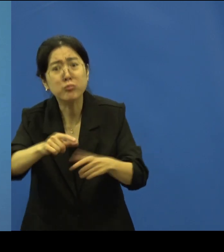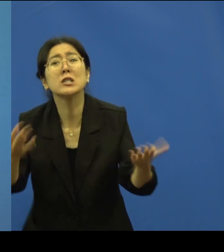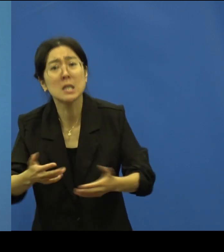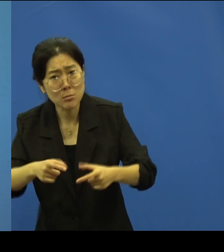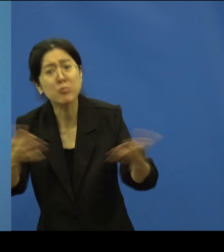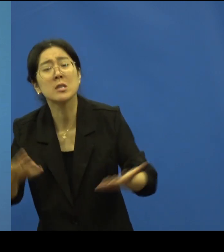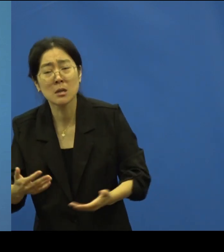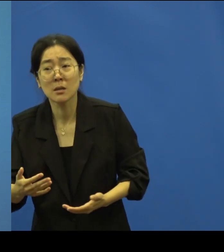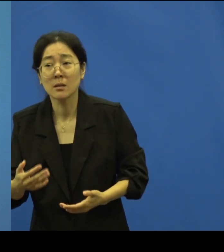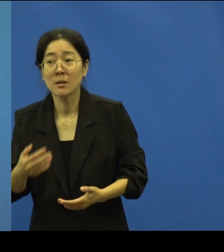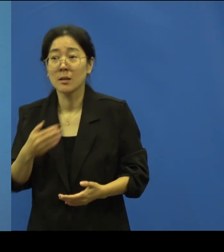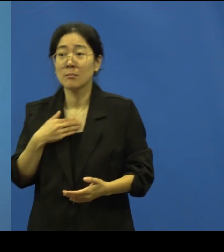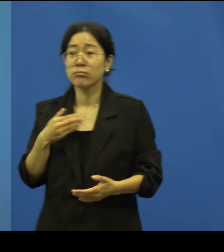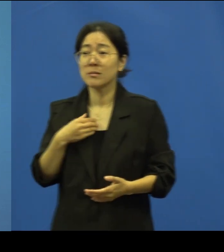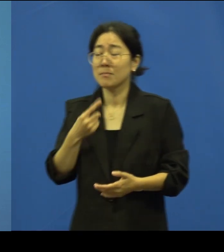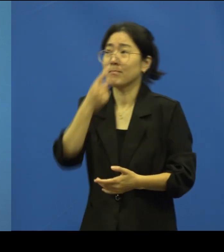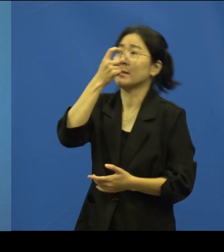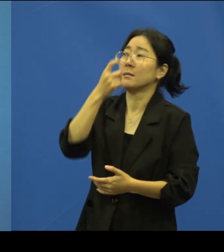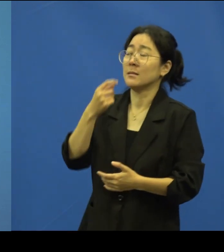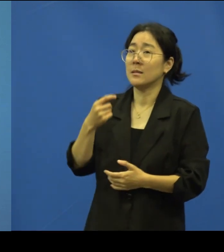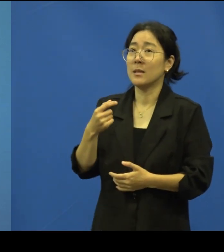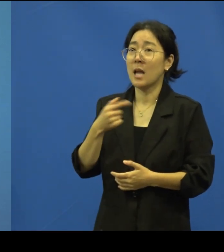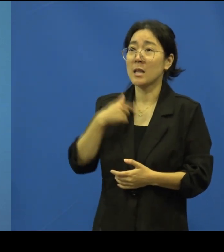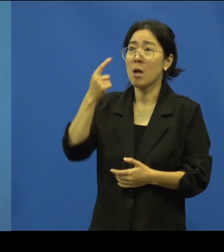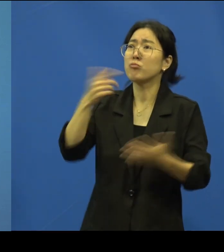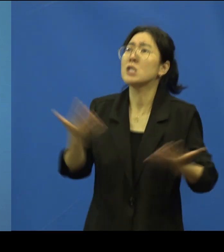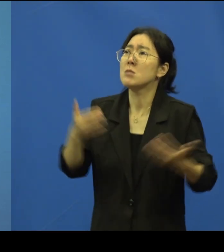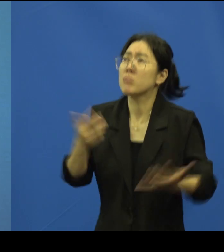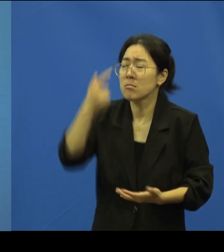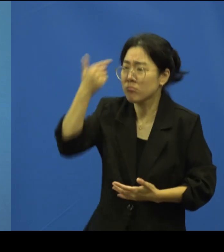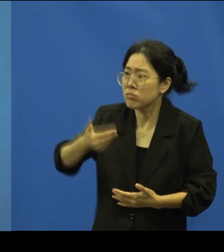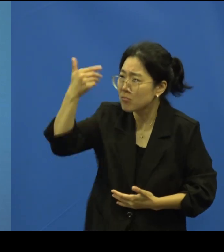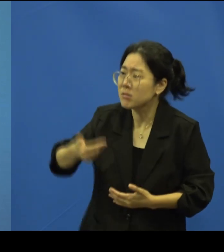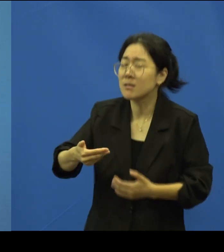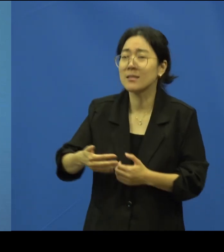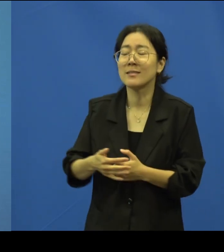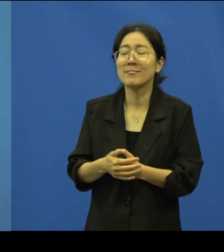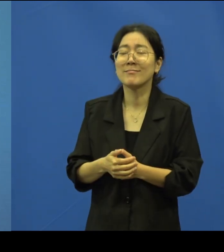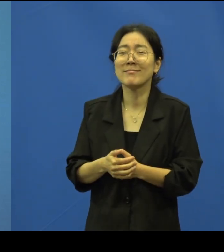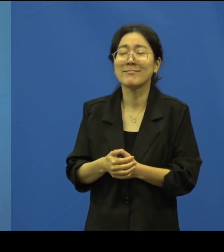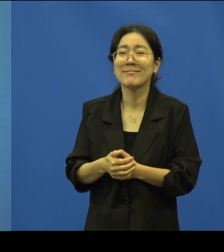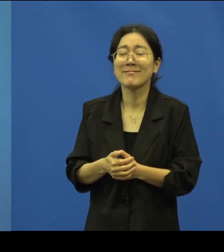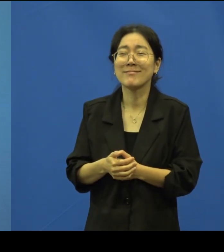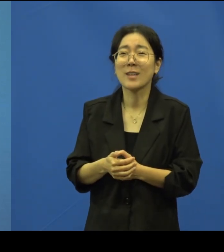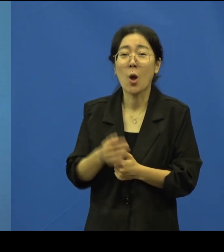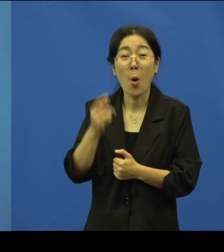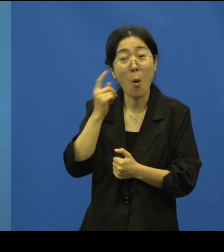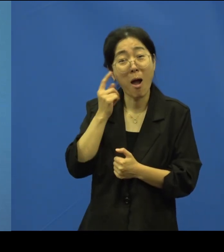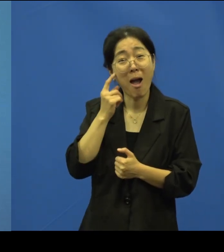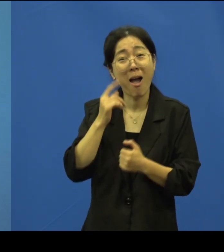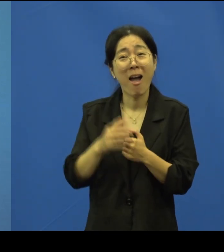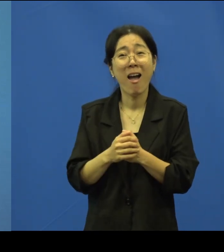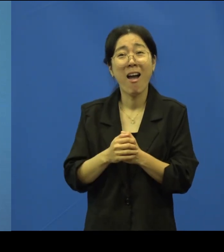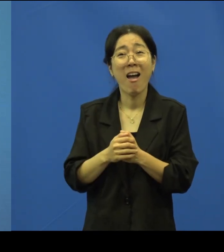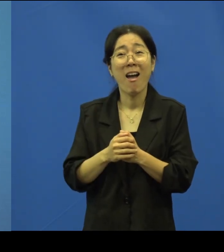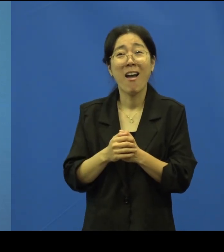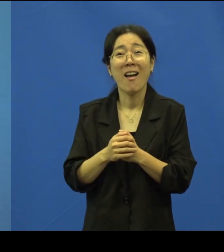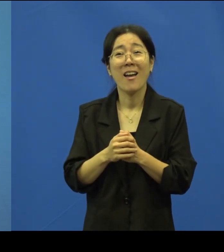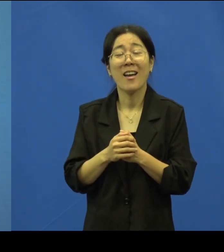새벽 기도만 나가면 전도사님 뭔 일 있어? 이런다는 거예요. 이거 왜 그러겠어요? 왜 그랬어요?